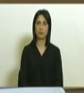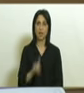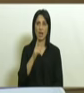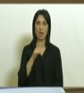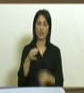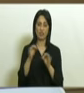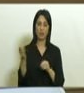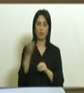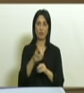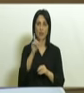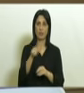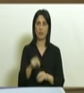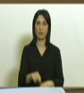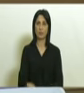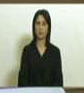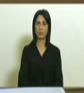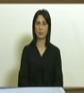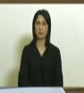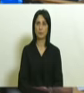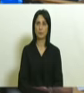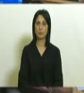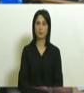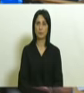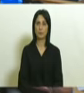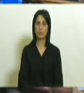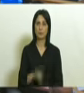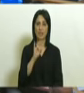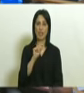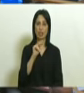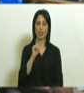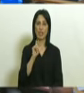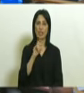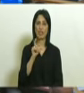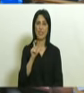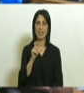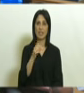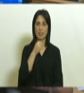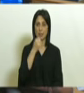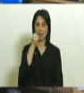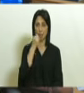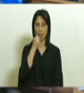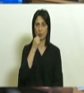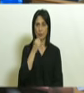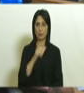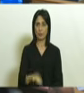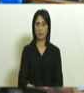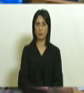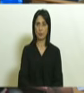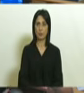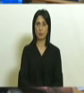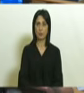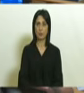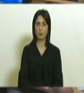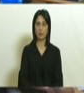რატო შემოუშვით ის ადამიანი აქ? ქალბატონი ნატო ჩხეიძე. არა, გამიგდეთ უკეთრავად რა. მაგას დავაძახეთ,